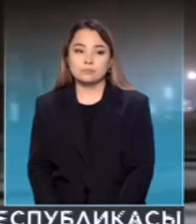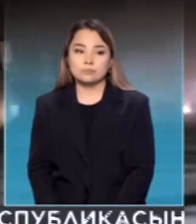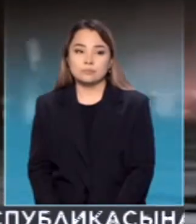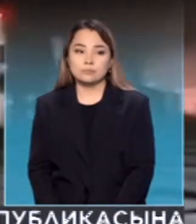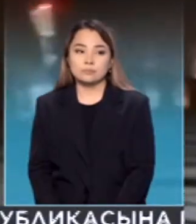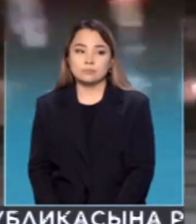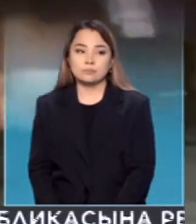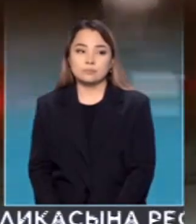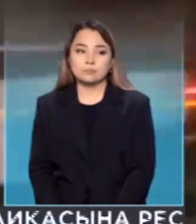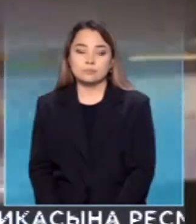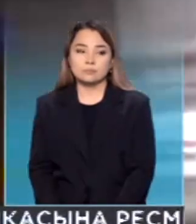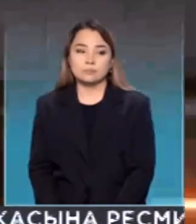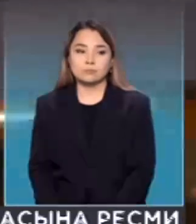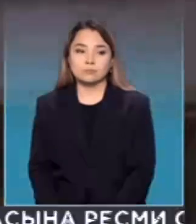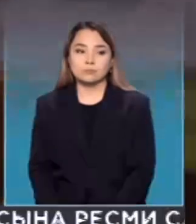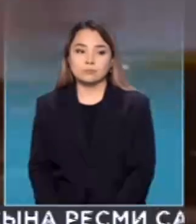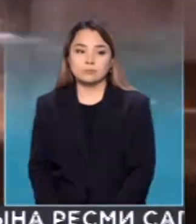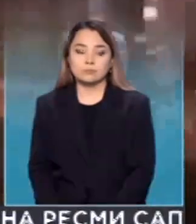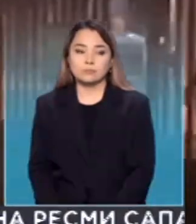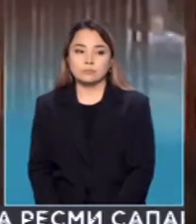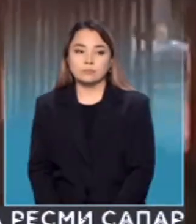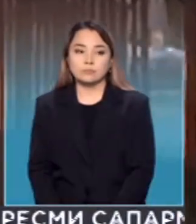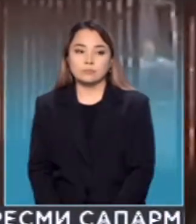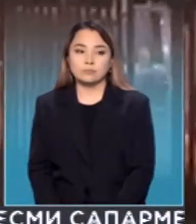В общем, қызыл әскер жабылды, короче.